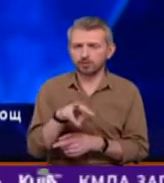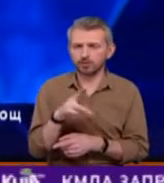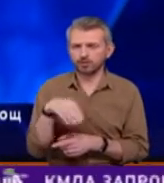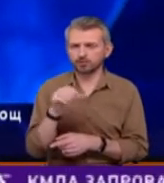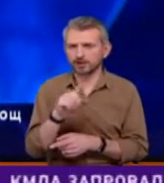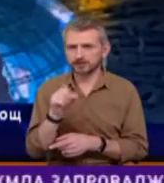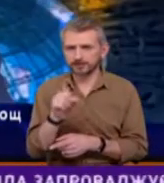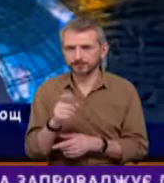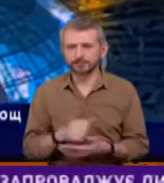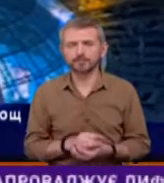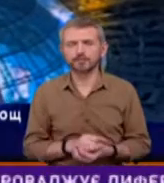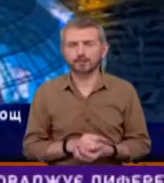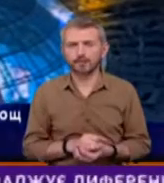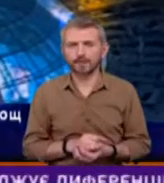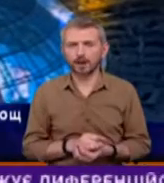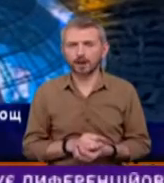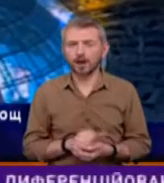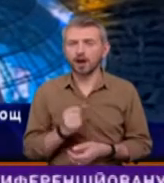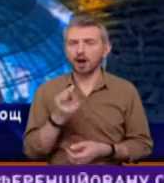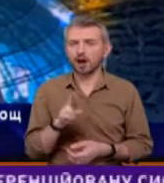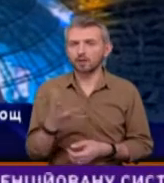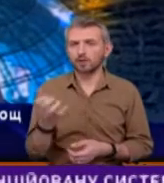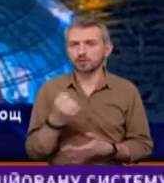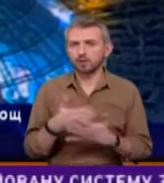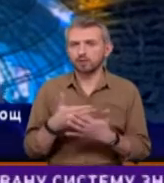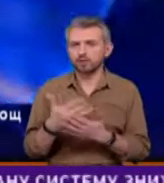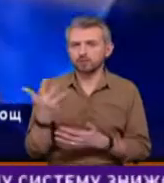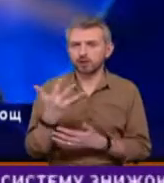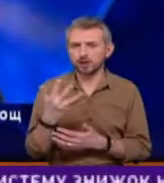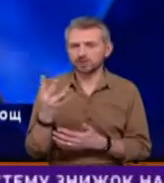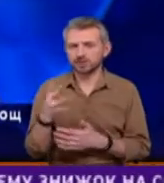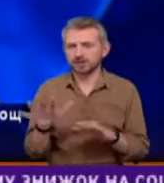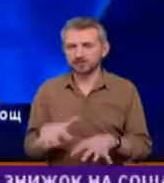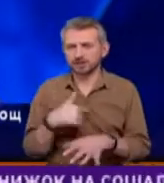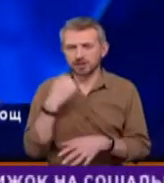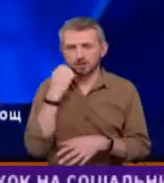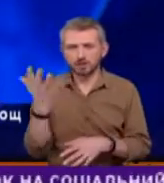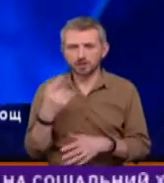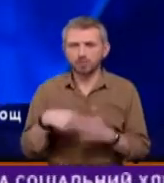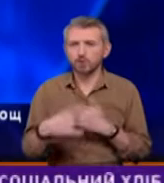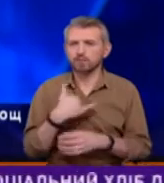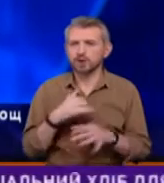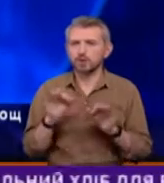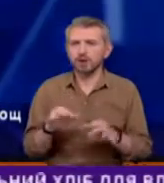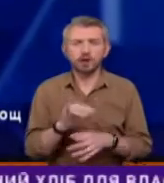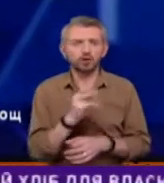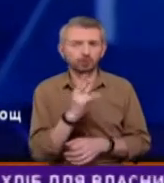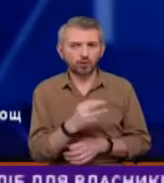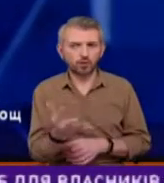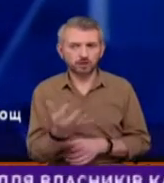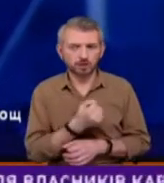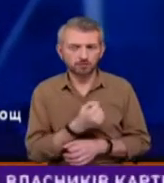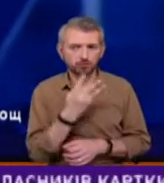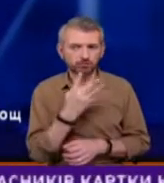отримала. Freedom Jazz. А Аня отримала, по-моєму, п'яте чи четверте місце. Я не пам'ятаю, бо в мене, до речі, цей час... Аюка